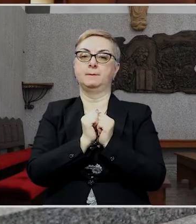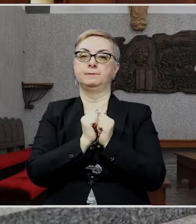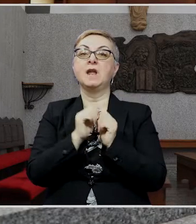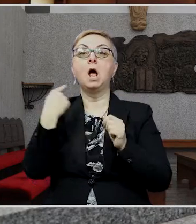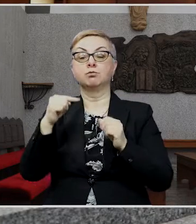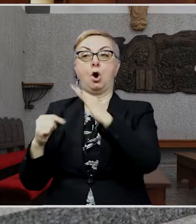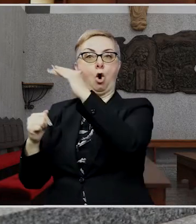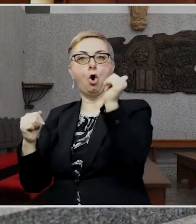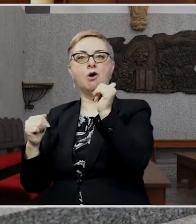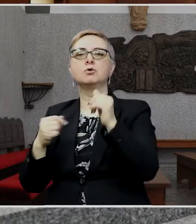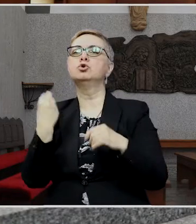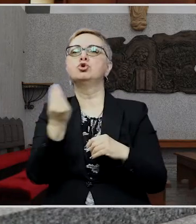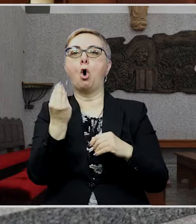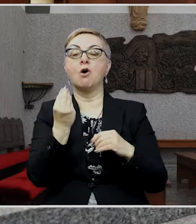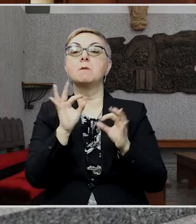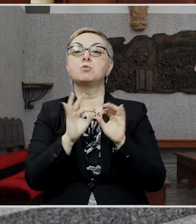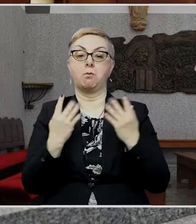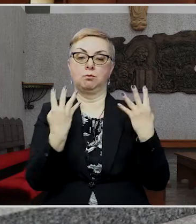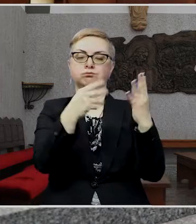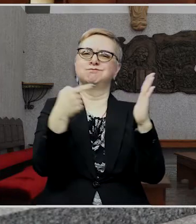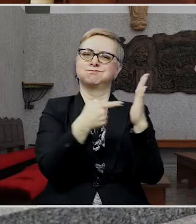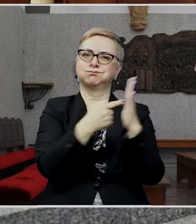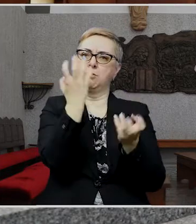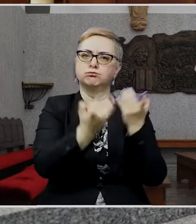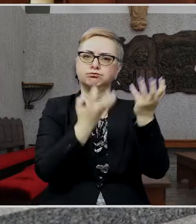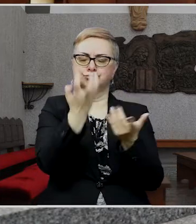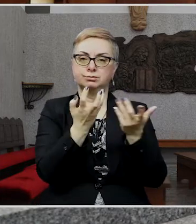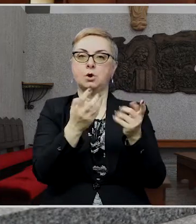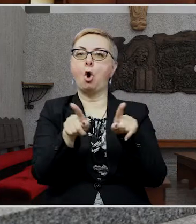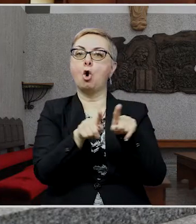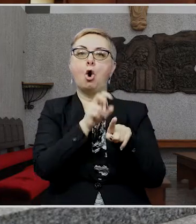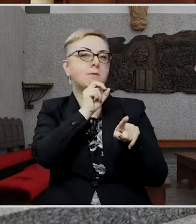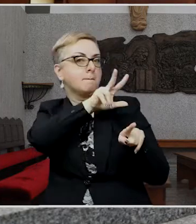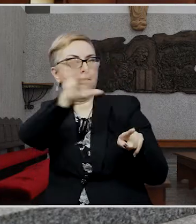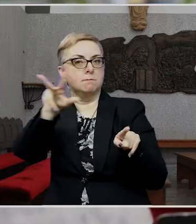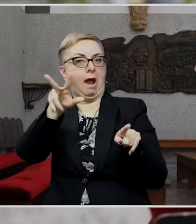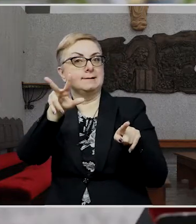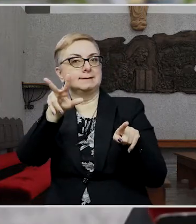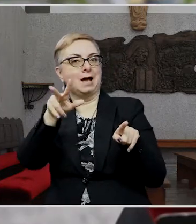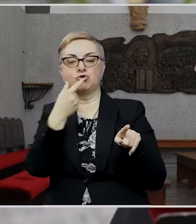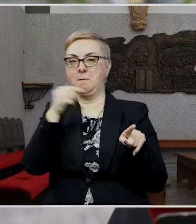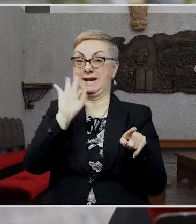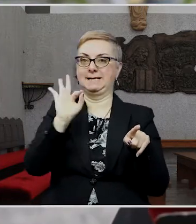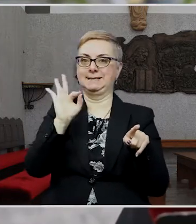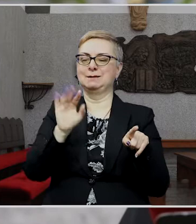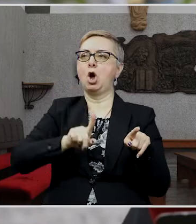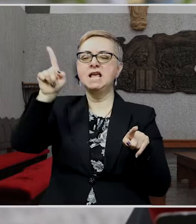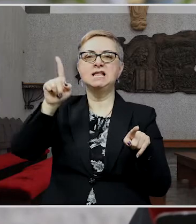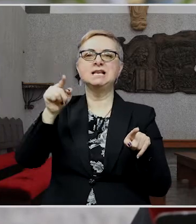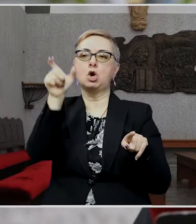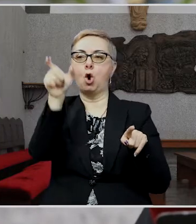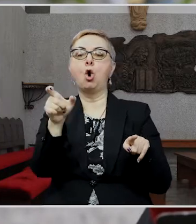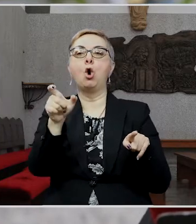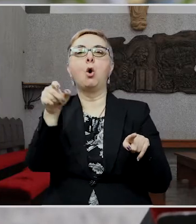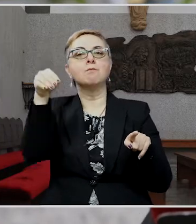al roveto ardente a quella splendida rivelazione che cosa dio di ramos